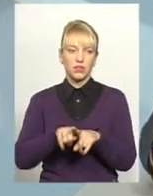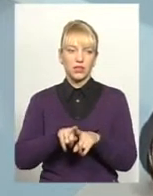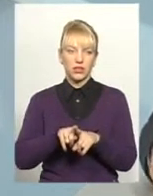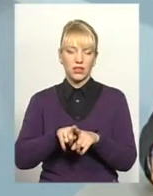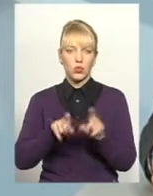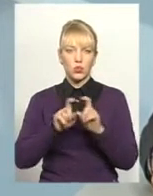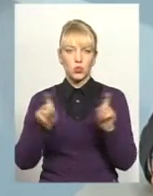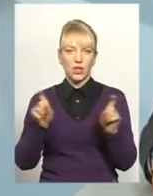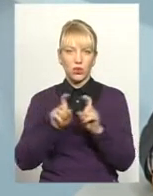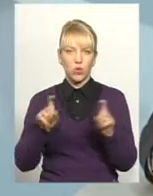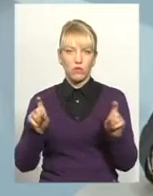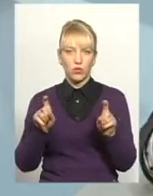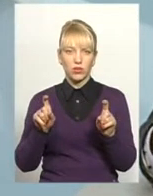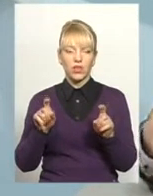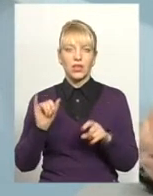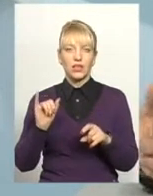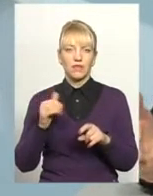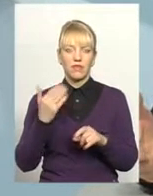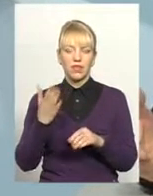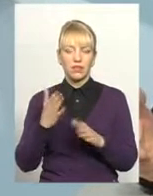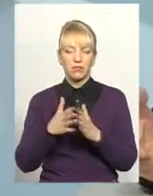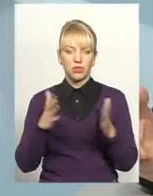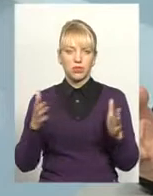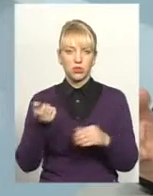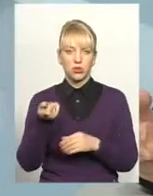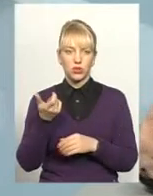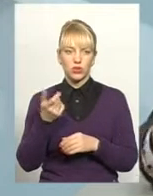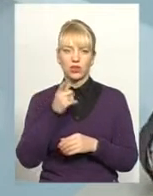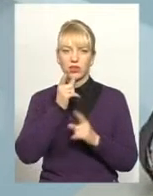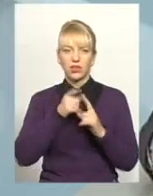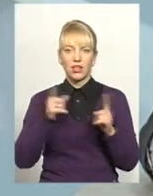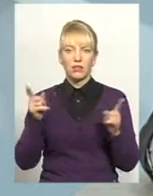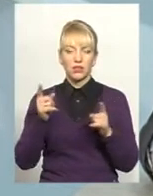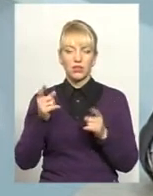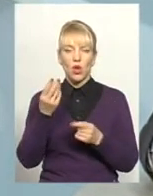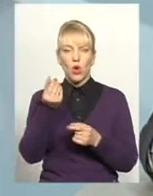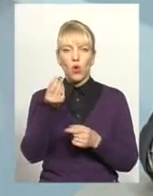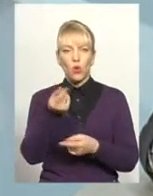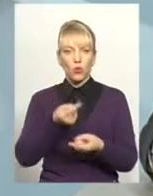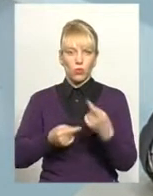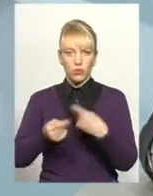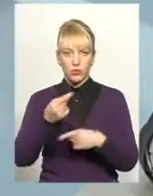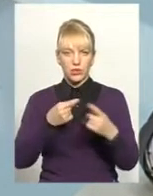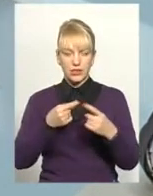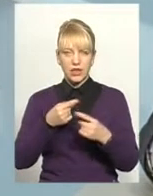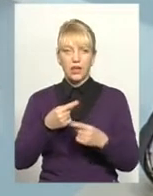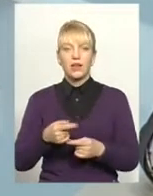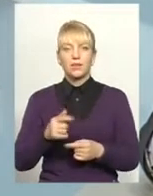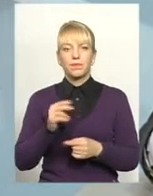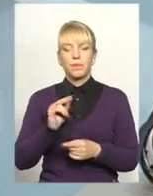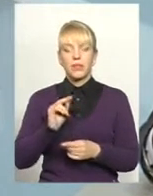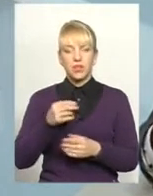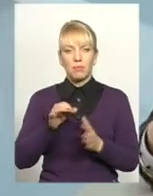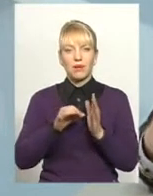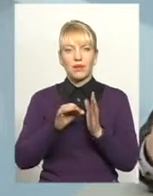установок. І в них трошки більший термін окупності, ніж, скажімо, сонячних електростанцій.